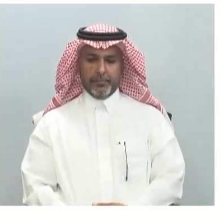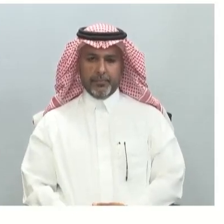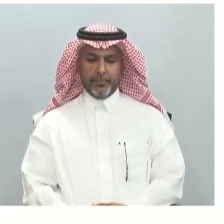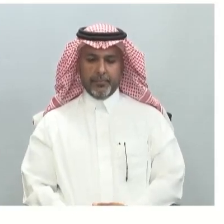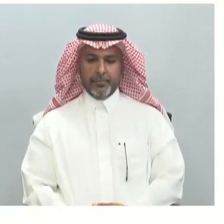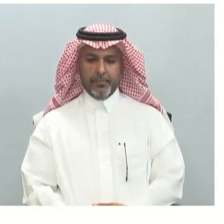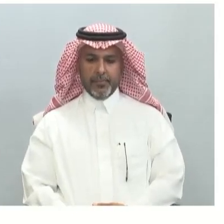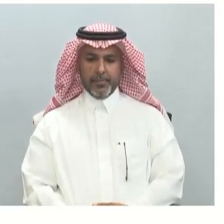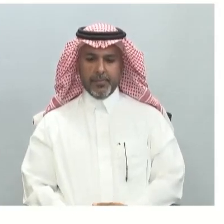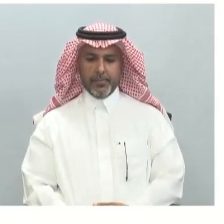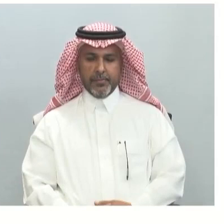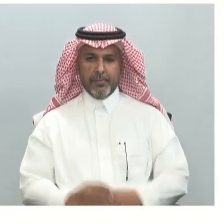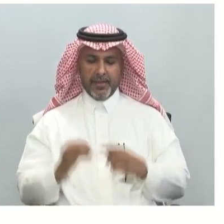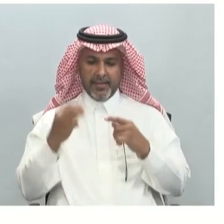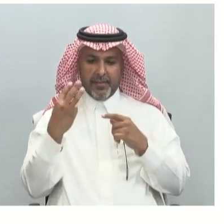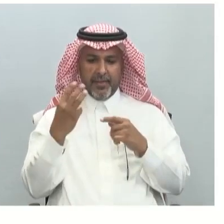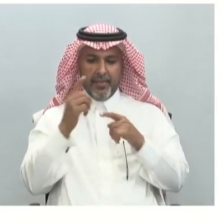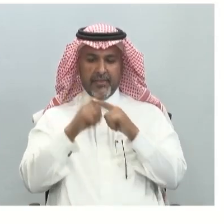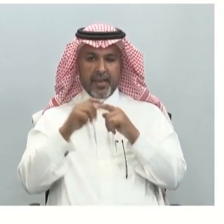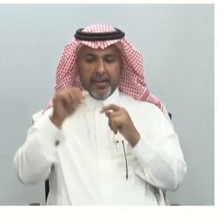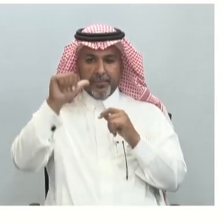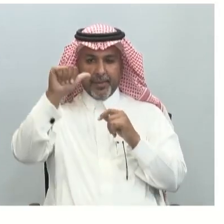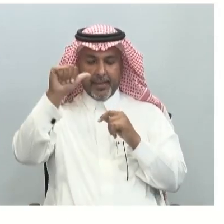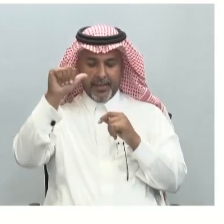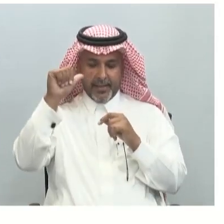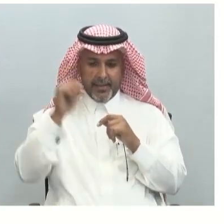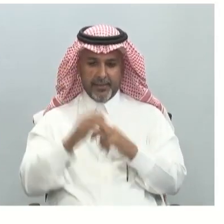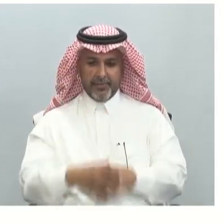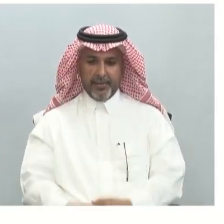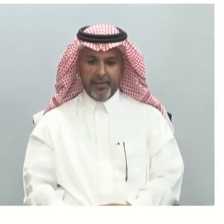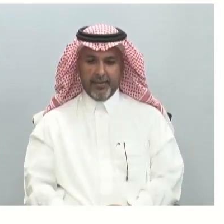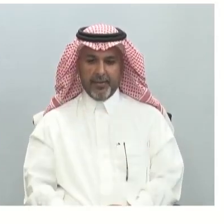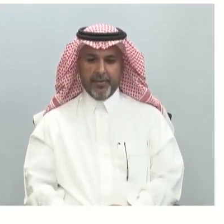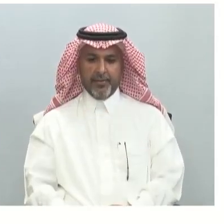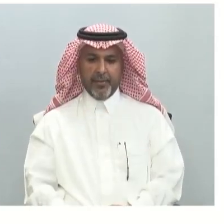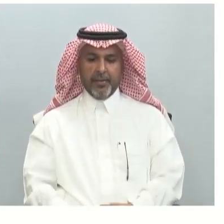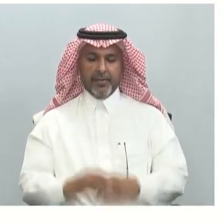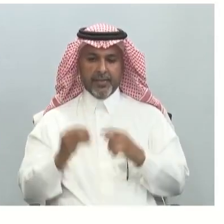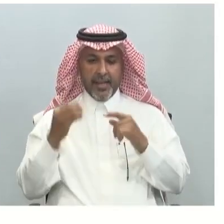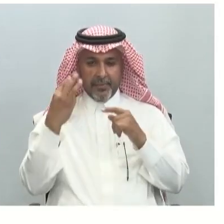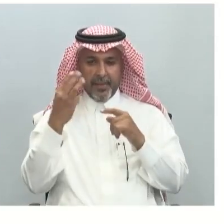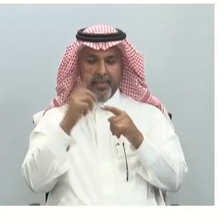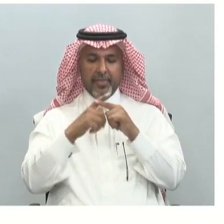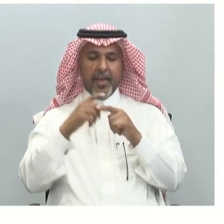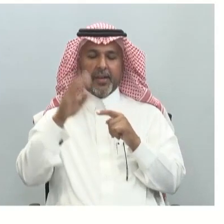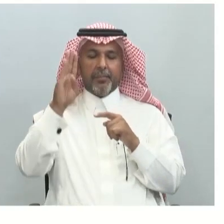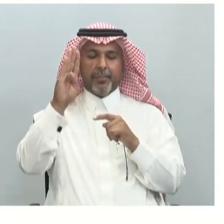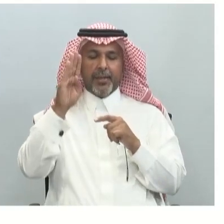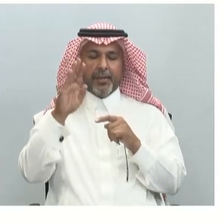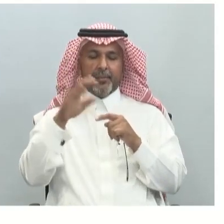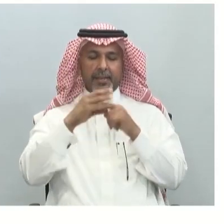راح تضرب في الاي سالب ثلاثه اي سالب ثلاثه راح تضرب في سالب ثلاثه في b ثم